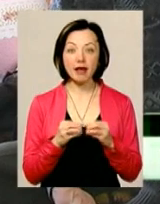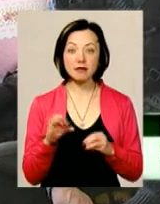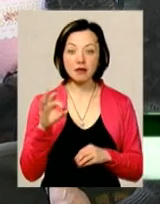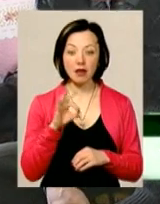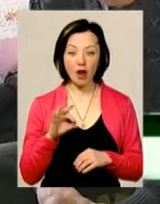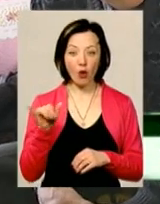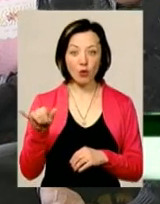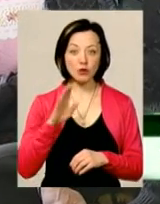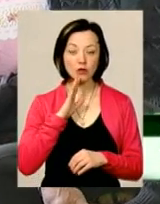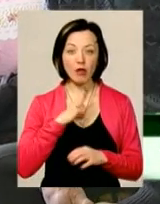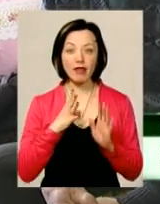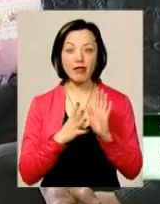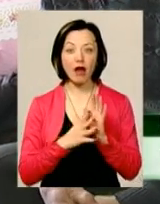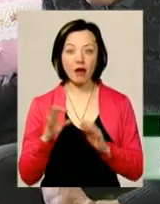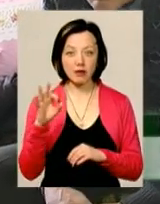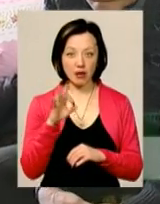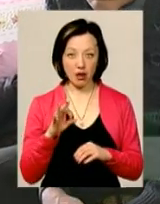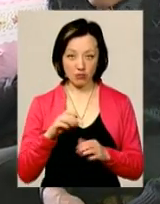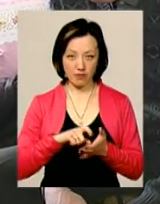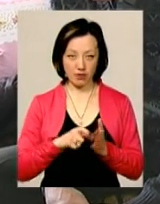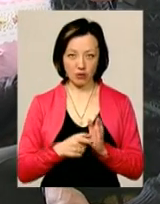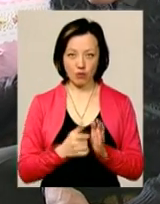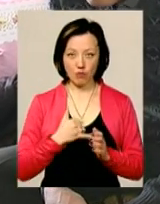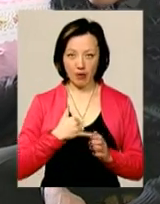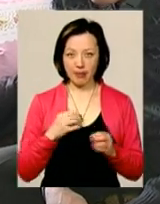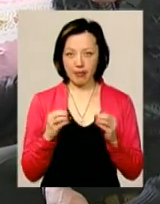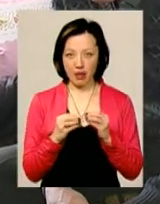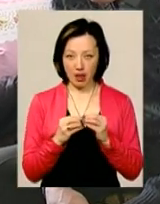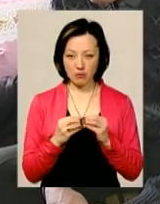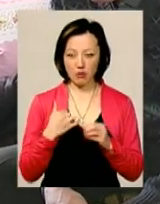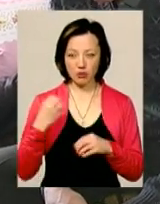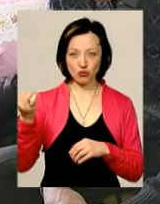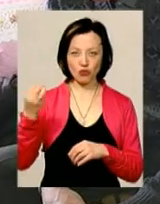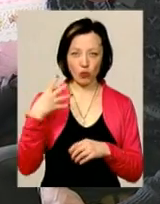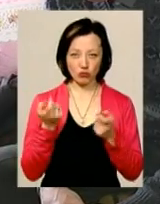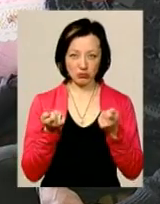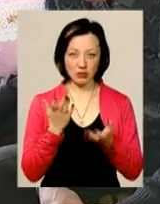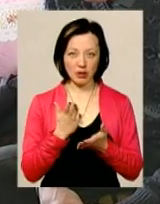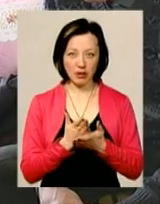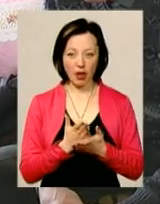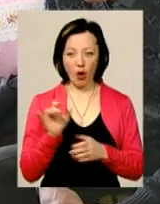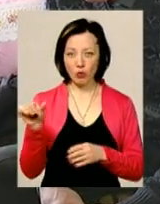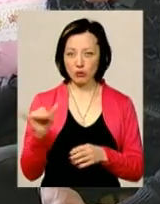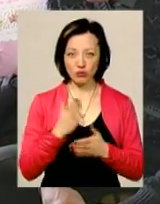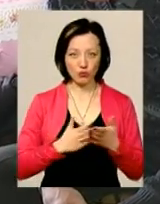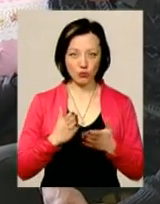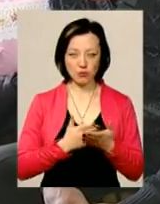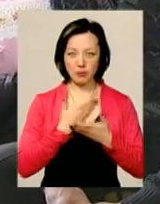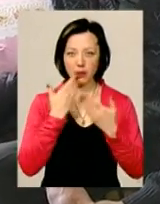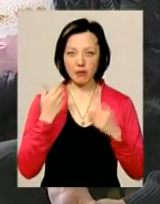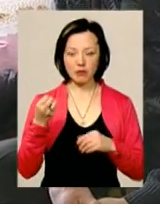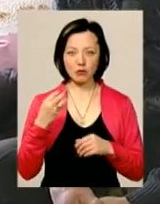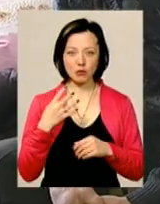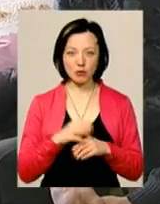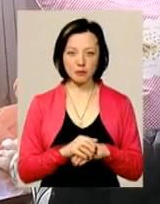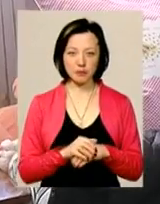жіночки, он було 9 градусів у хаті. У мене було 10, бо в мене ото як сонце світить, в неї там сонце не світить, то від мене